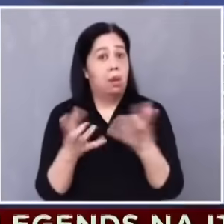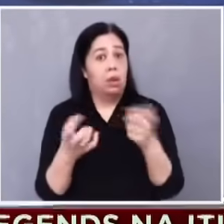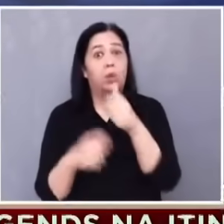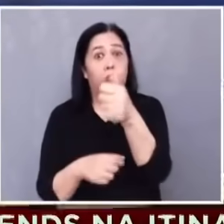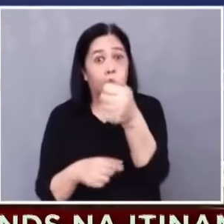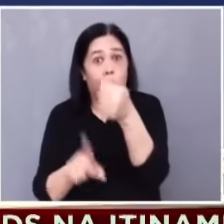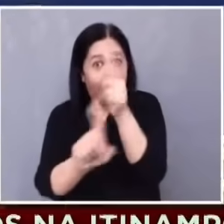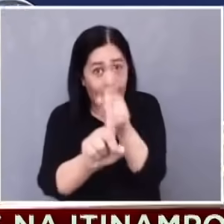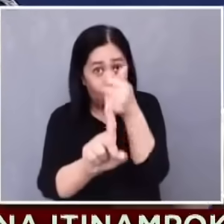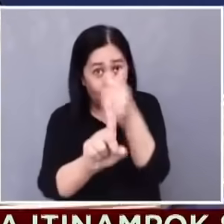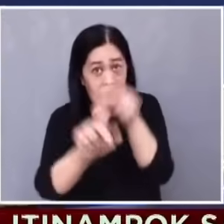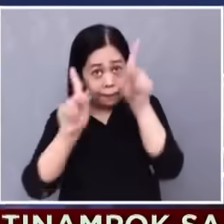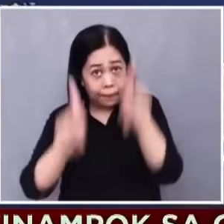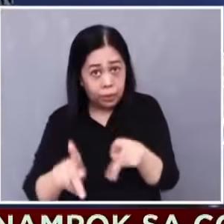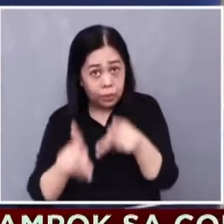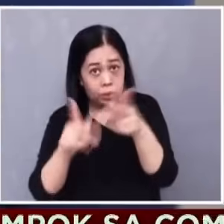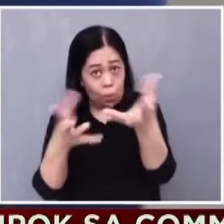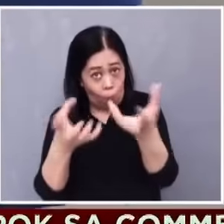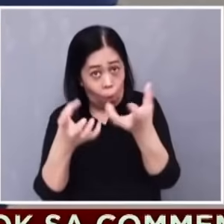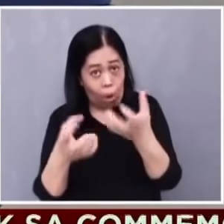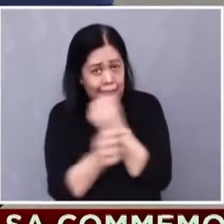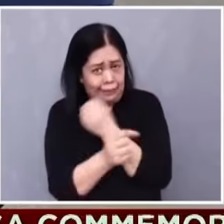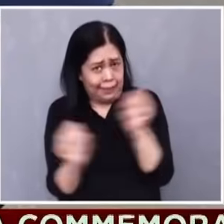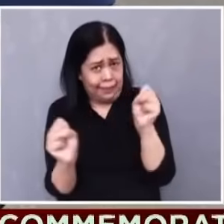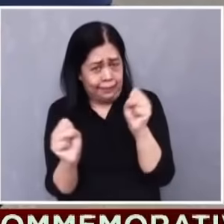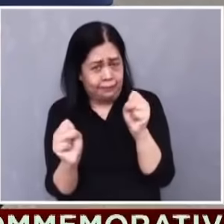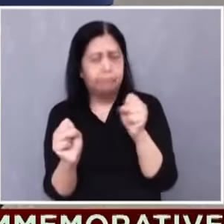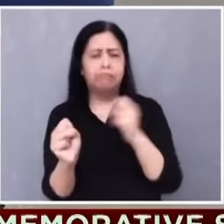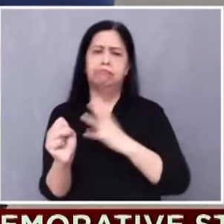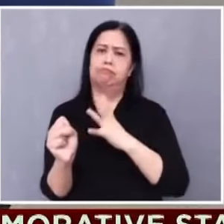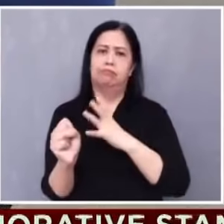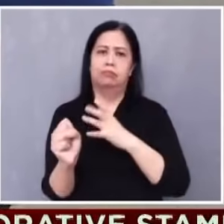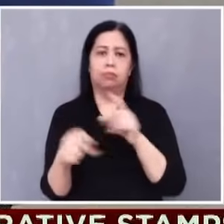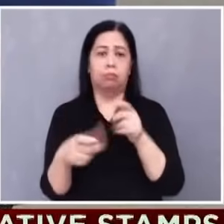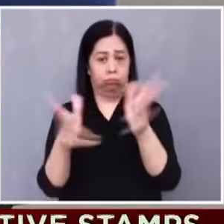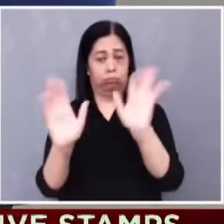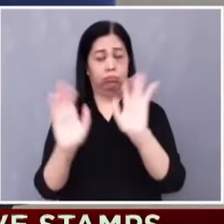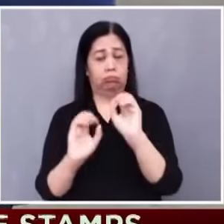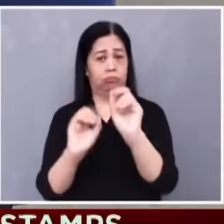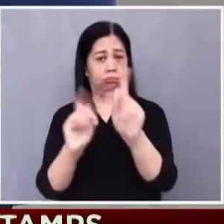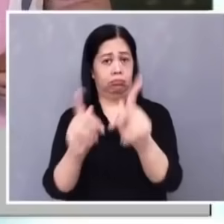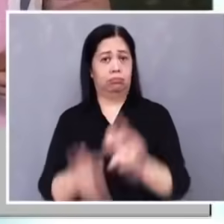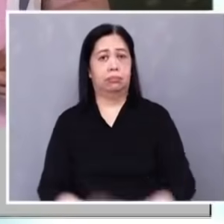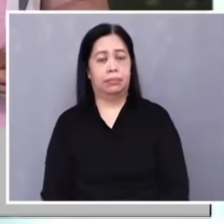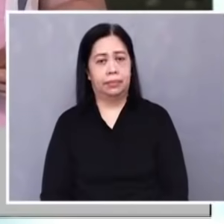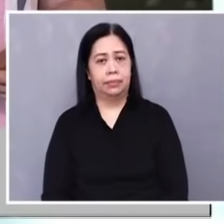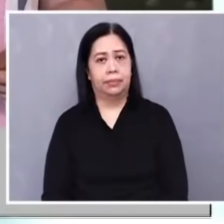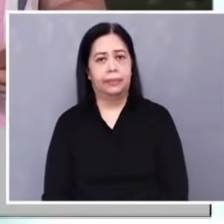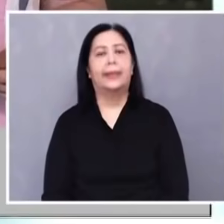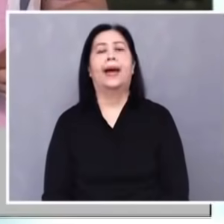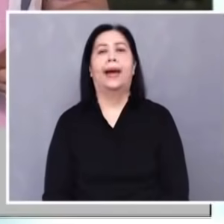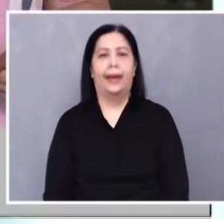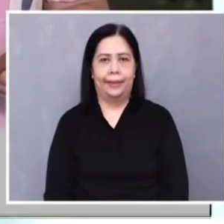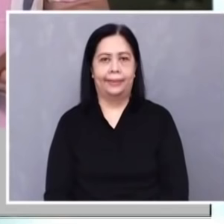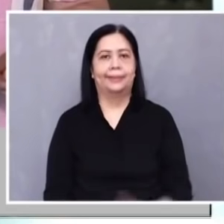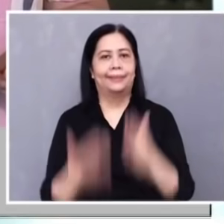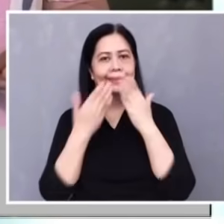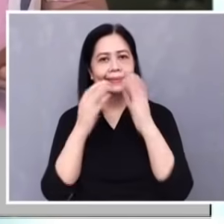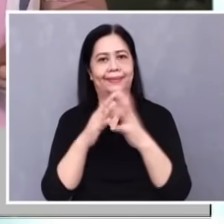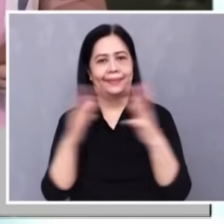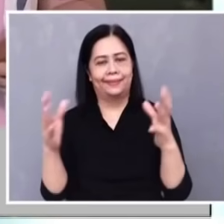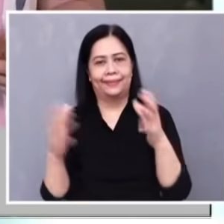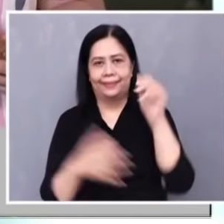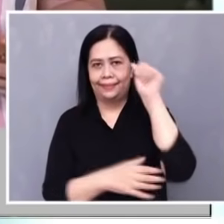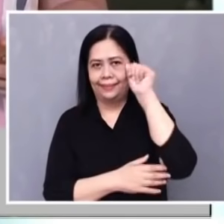bilang individual, gusto mo safe na safe ka, eh hindi ka pwedeng pigilan na magsuot ng face shield. Henry? Yeah. Maraming salamat, Alvin